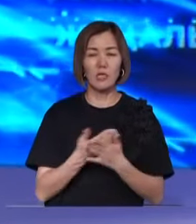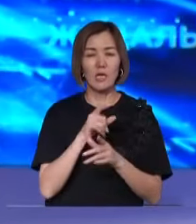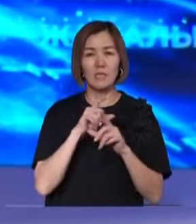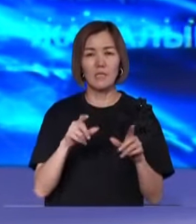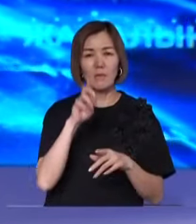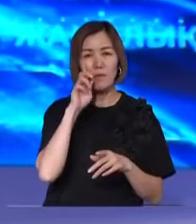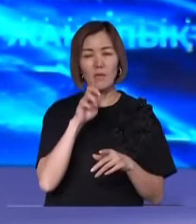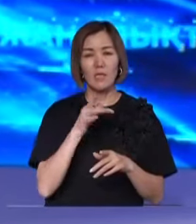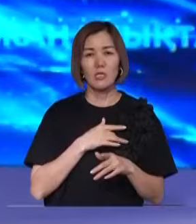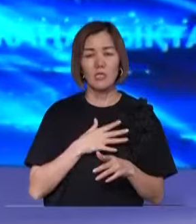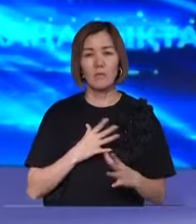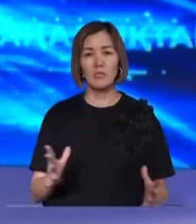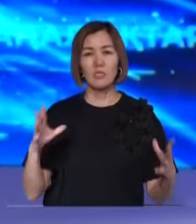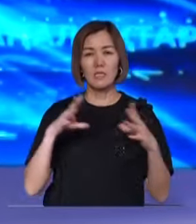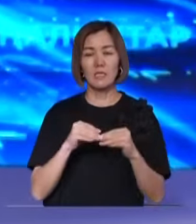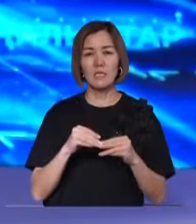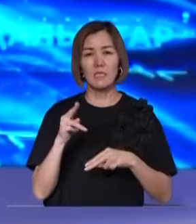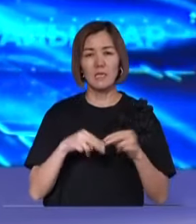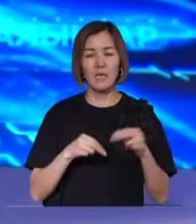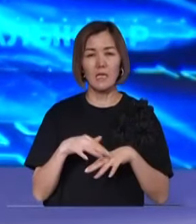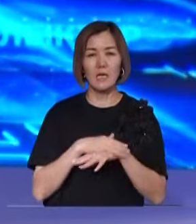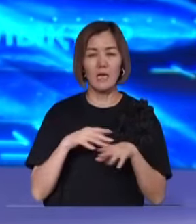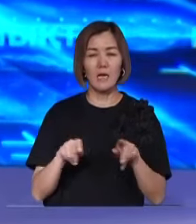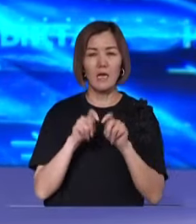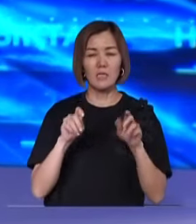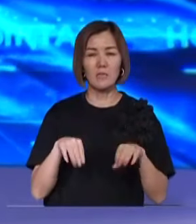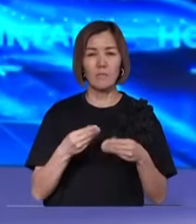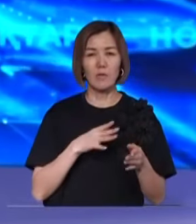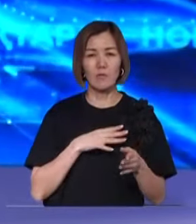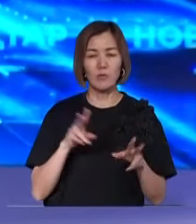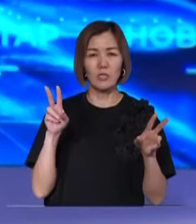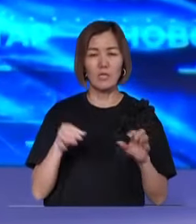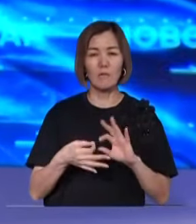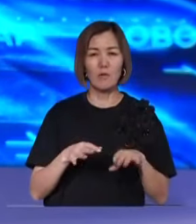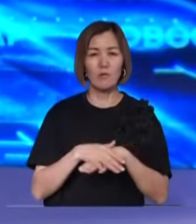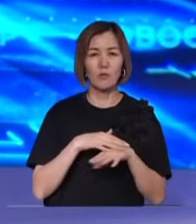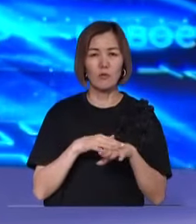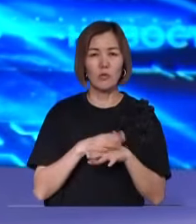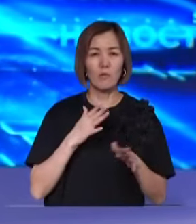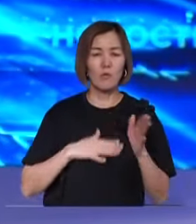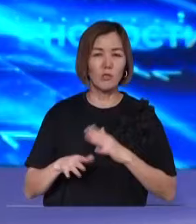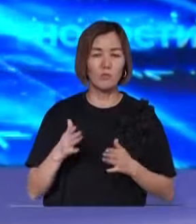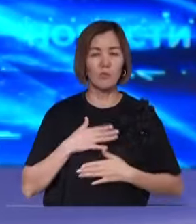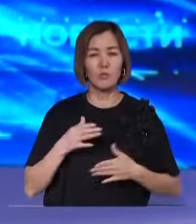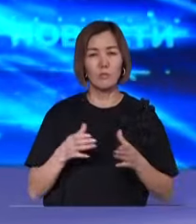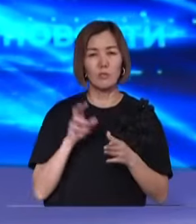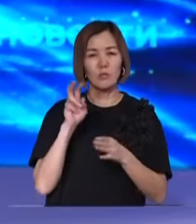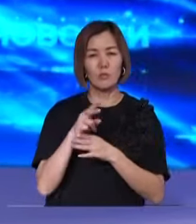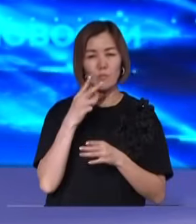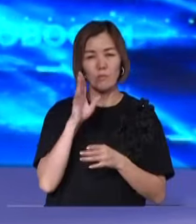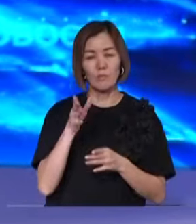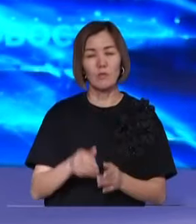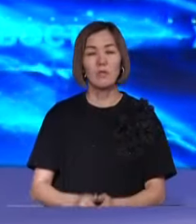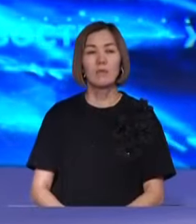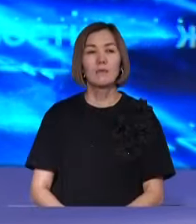нысан мемлекет және жеке меншік серіктестігі негізінде ел игілігіне берілді. Тақырыпта ауыл тұрғындарының қуанышымен бөлісіп қайтқан тілшіміз